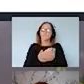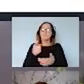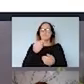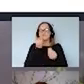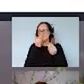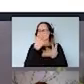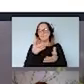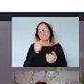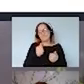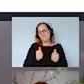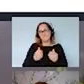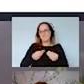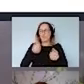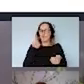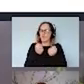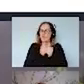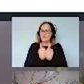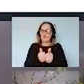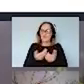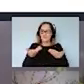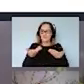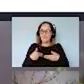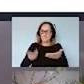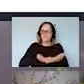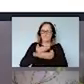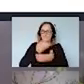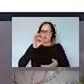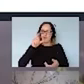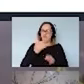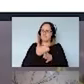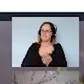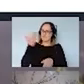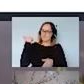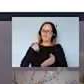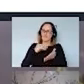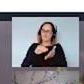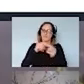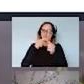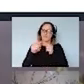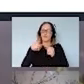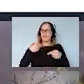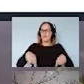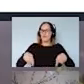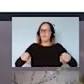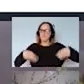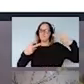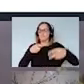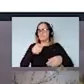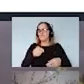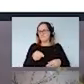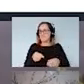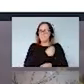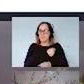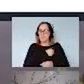super przyjemne i jedno z trudniejszych zadań, jak Ola do mnie napisała jakiś czas temu, że nie było mnie jeszcze na spółedzie bibliotekarskim